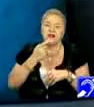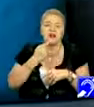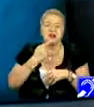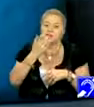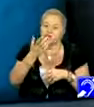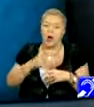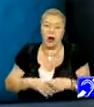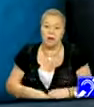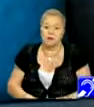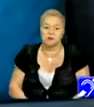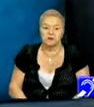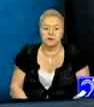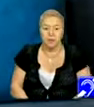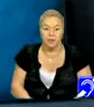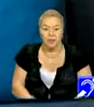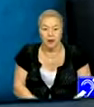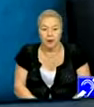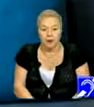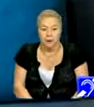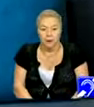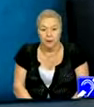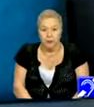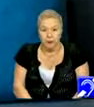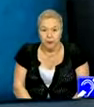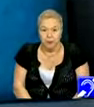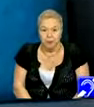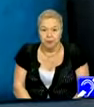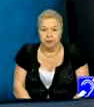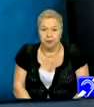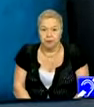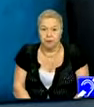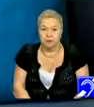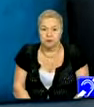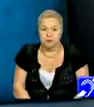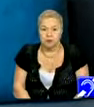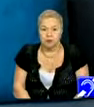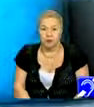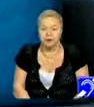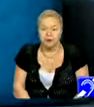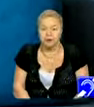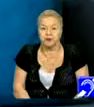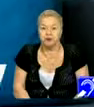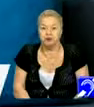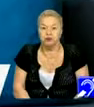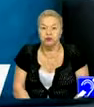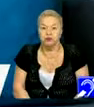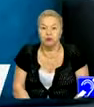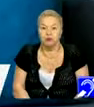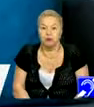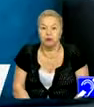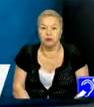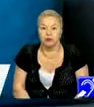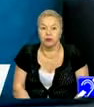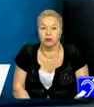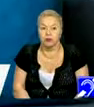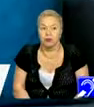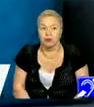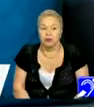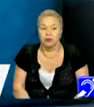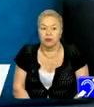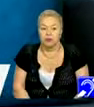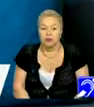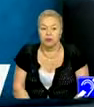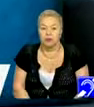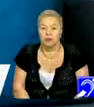isolated event and I'm just frustrated because normally we're telling good news about Romania. Timișoara is a fantastic city.